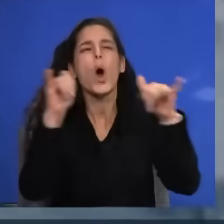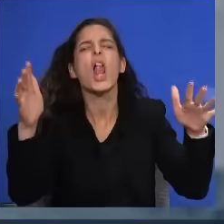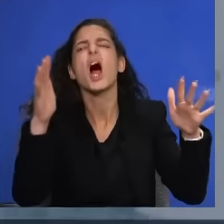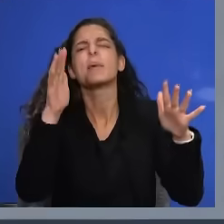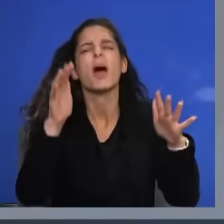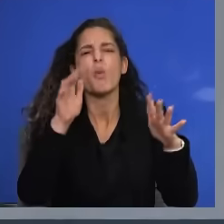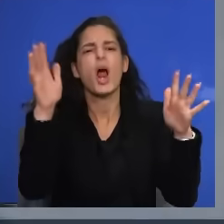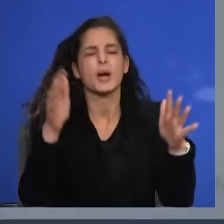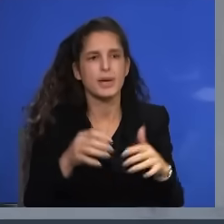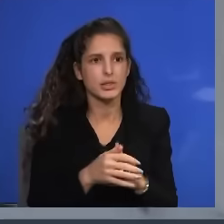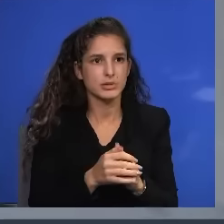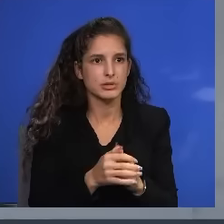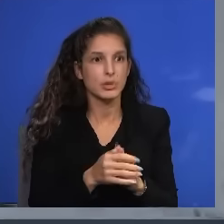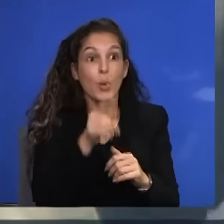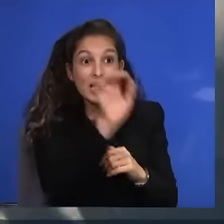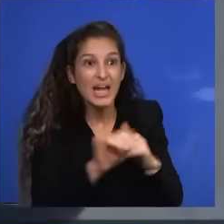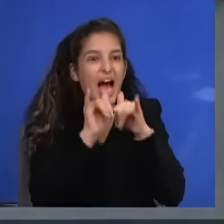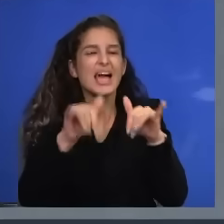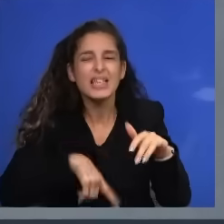עדיין חי! הוא צועק על האכבר! חתום אחרון, חייב!